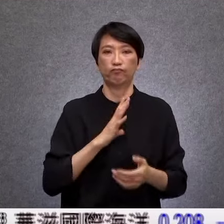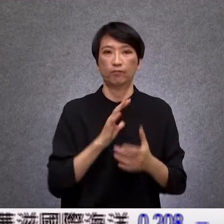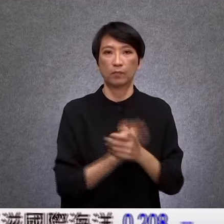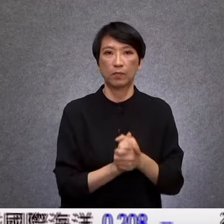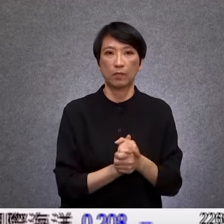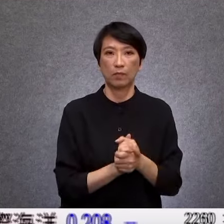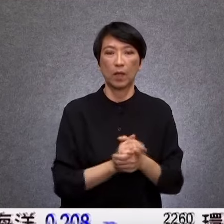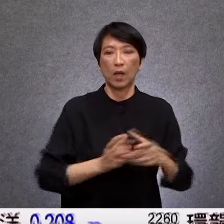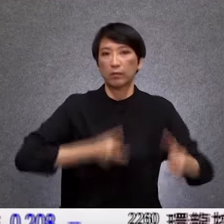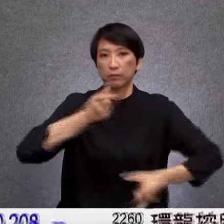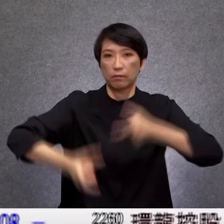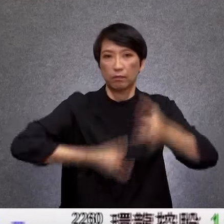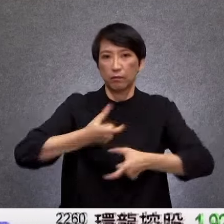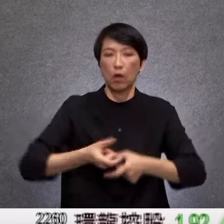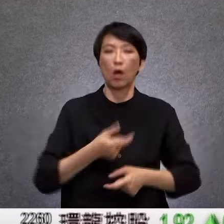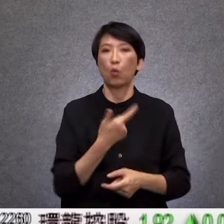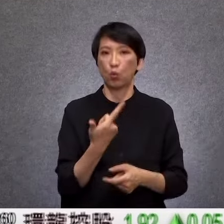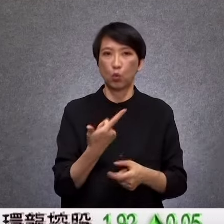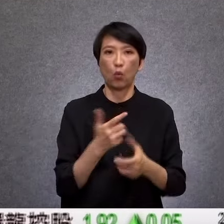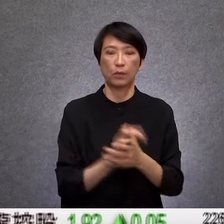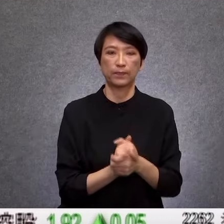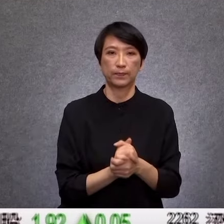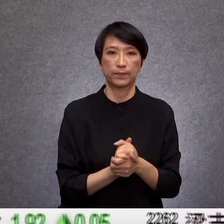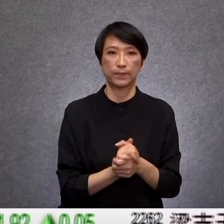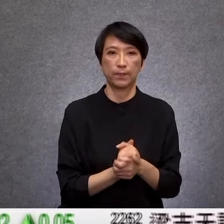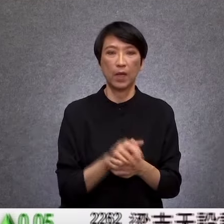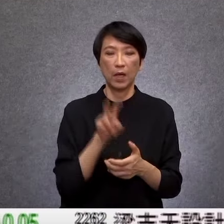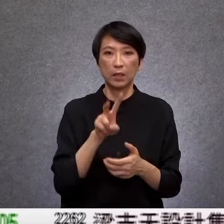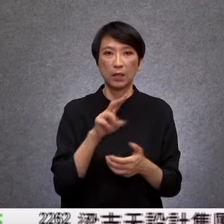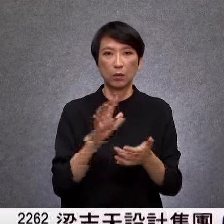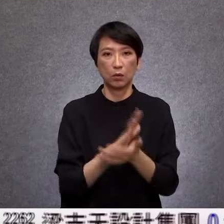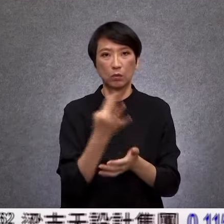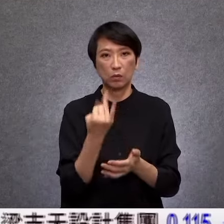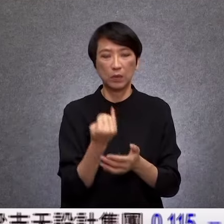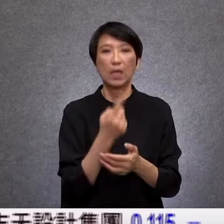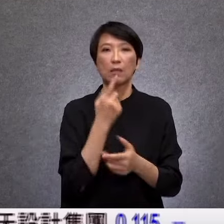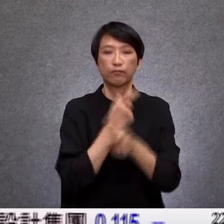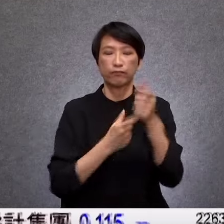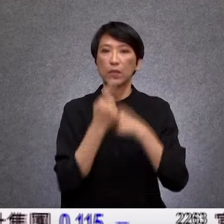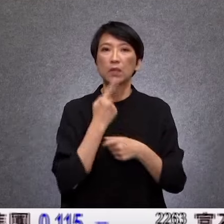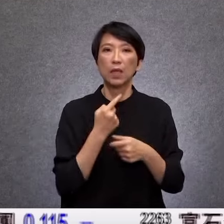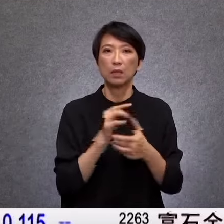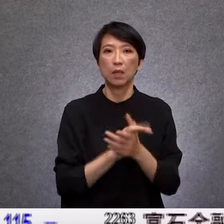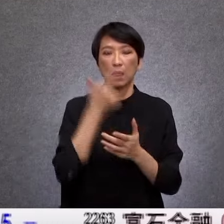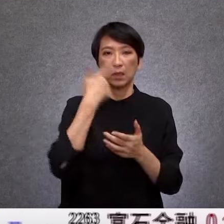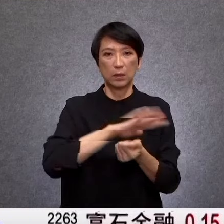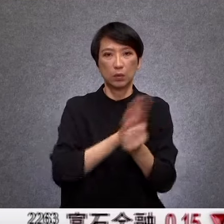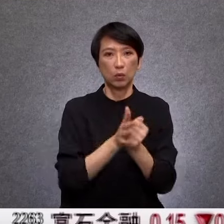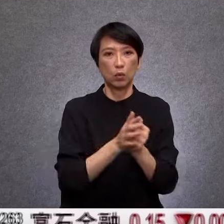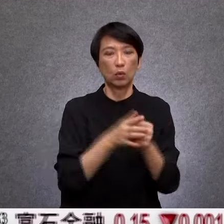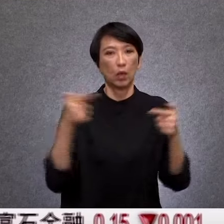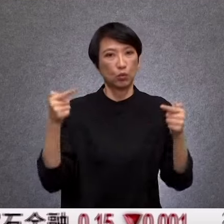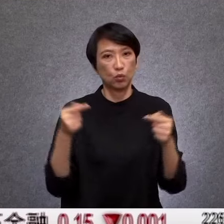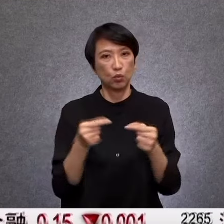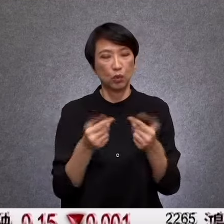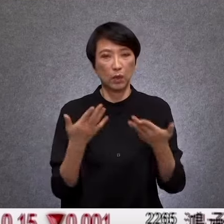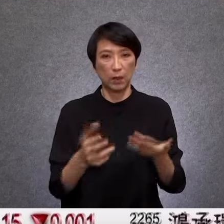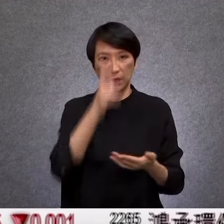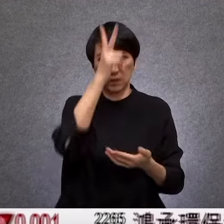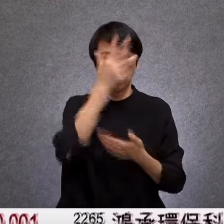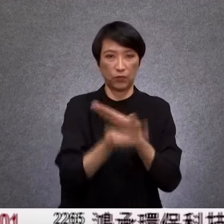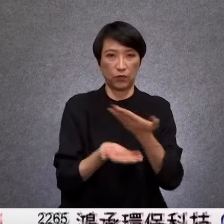遇到疫情，咁咧就令到我哋嘅開支大咗好多，咁所以咧就見到有幾年嘅赤字。隨住疫情過